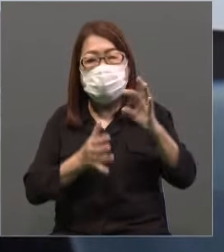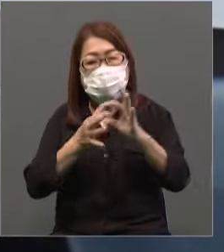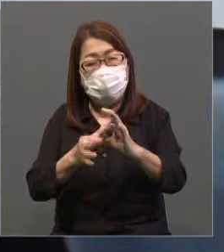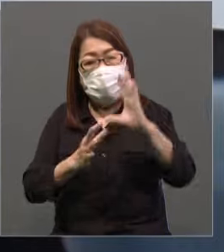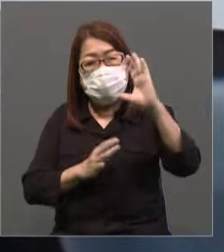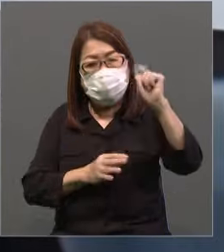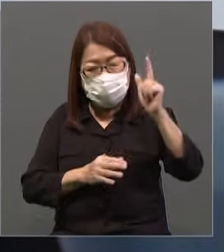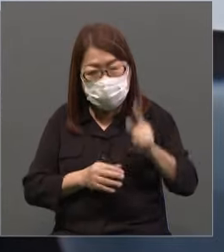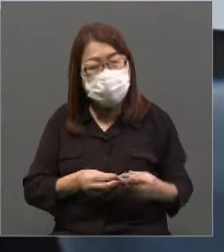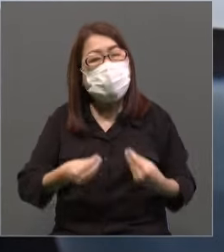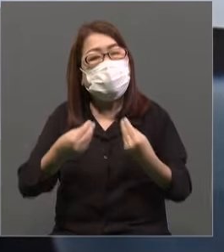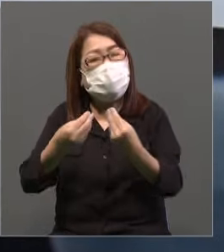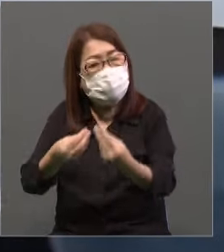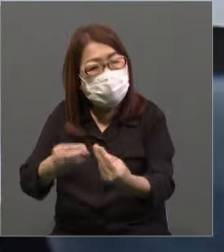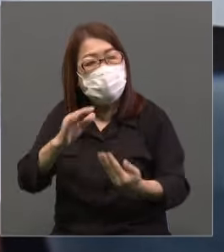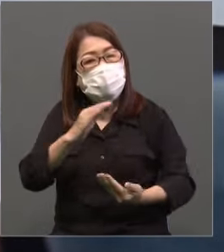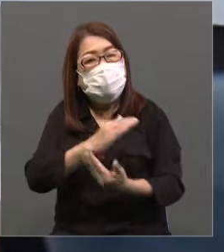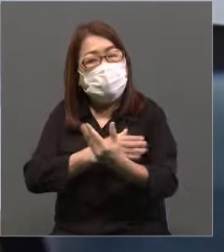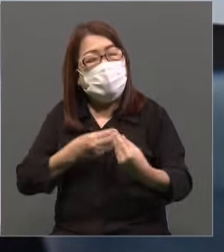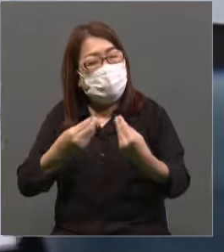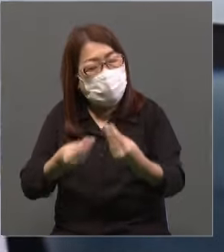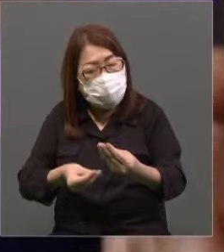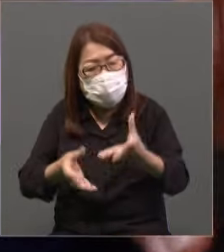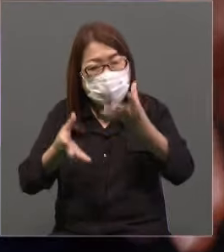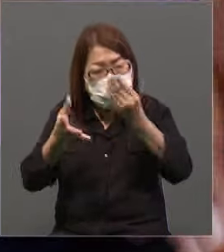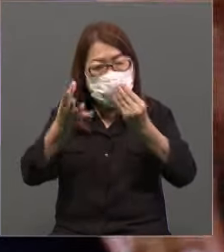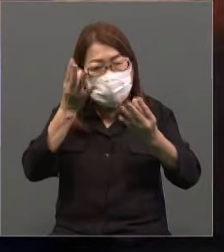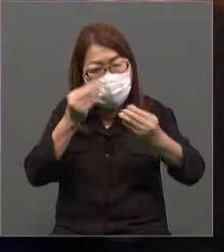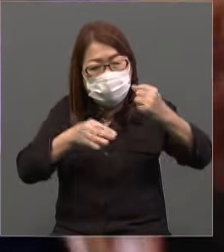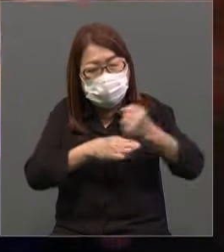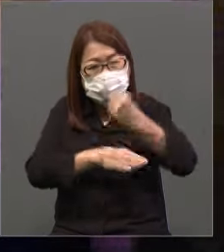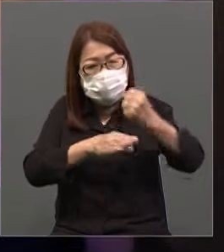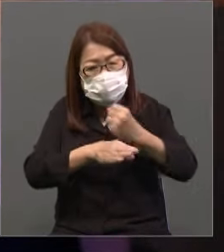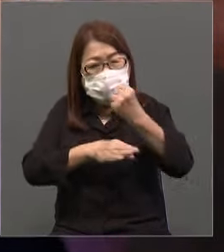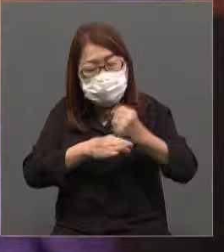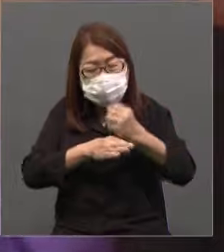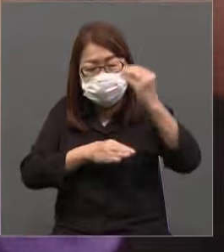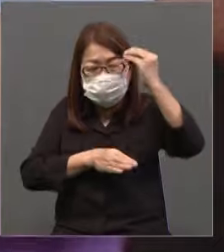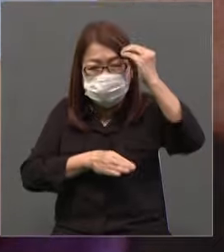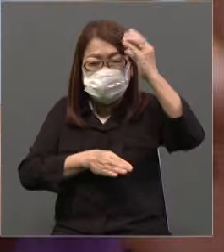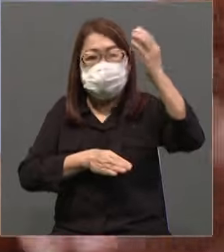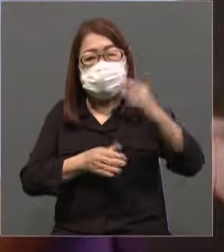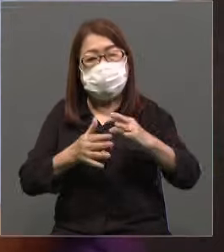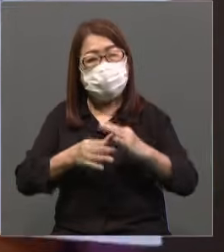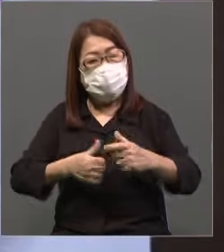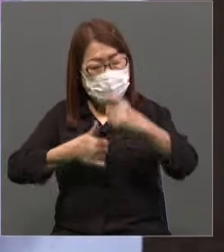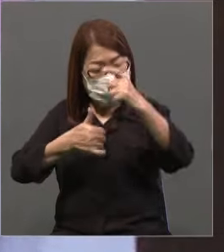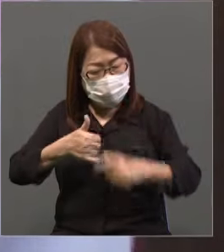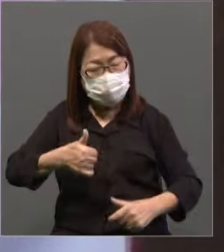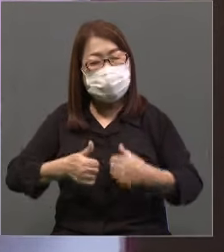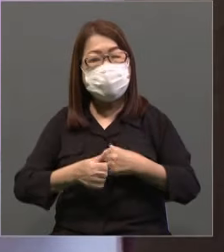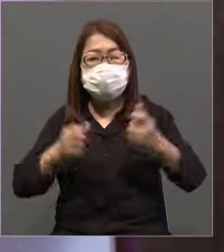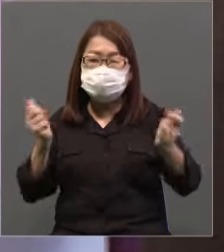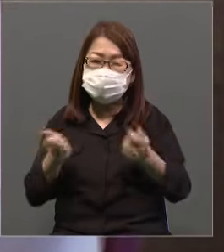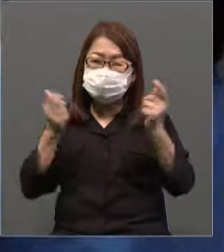จะเติมเต็มโอกาสการเรียนรู้ให้เด็กๆได้ใช้ฝึกประสาทสัมผัสทั้ง5ผ่านการเล่นเคลื่อนไหวร่างกายคิด